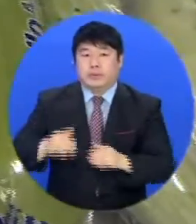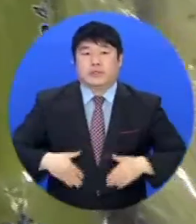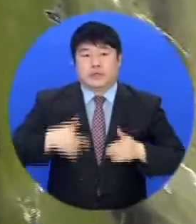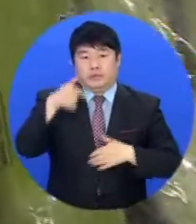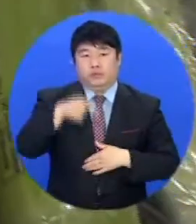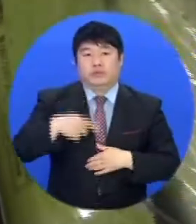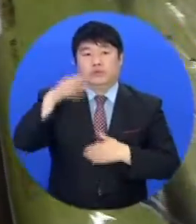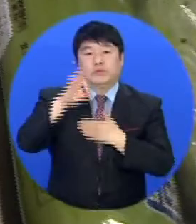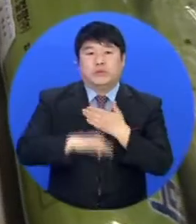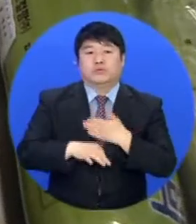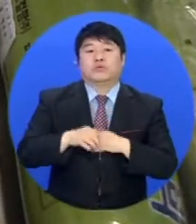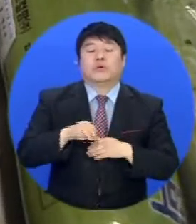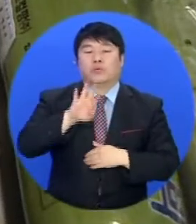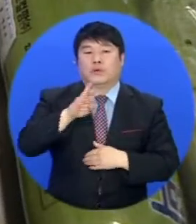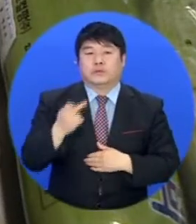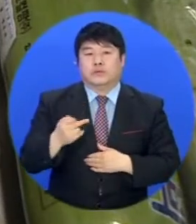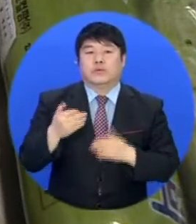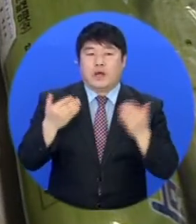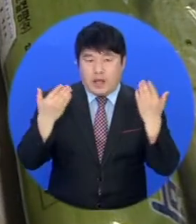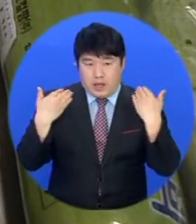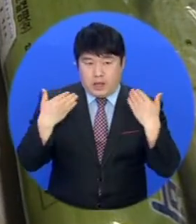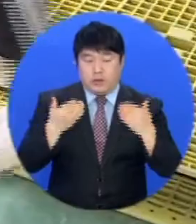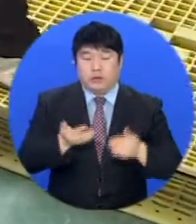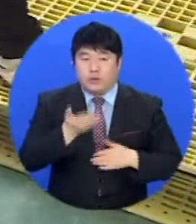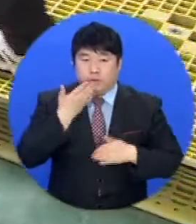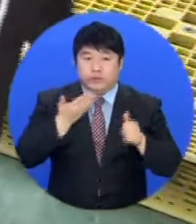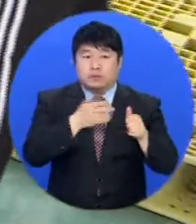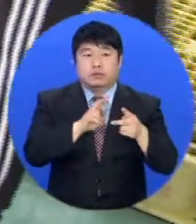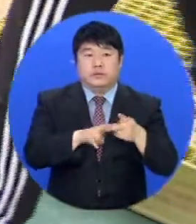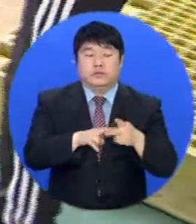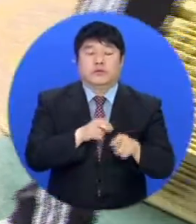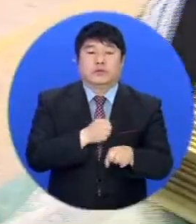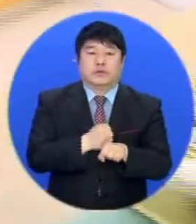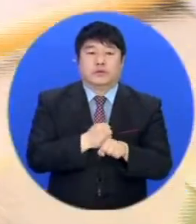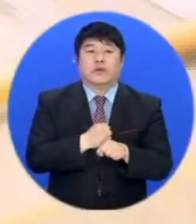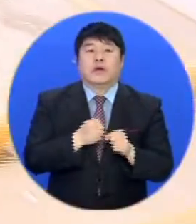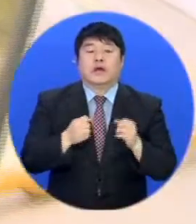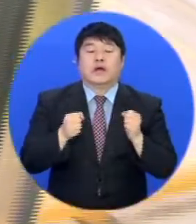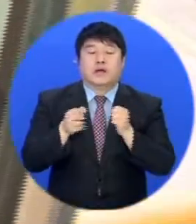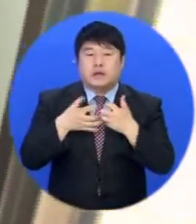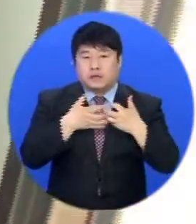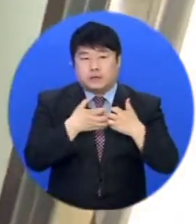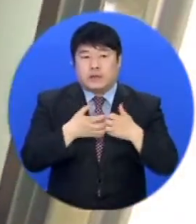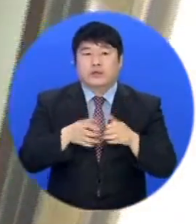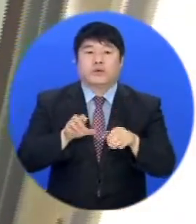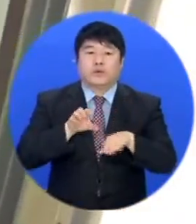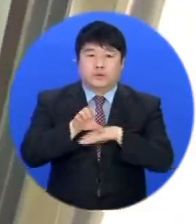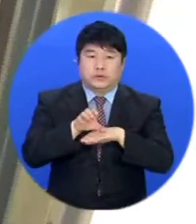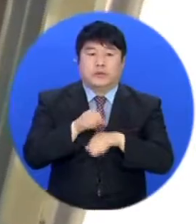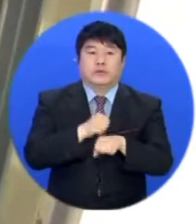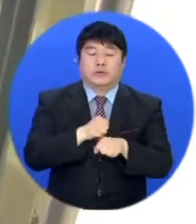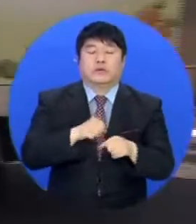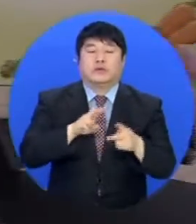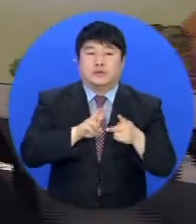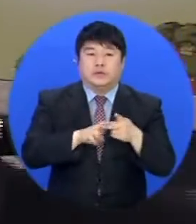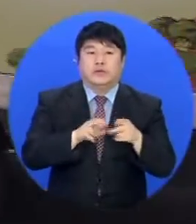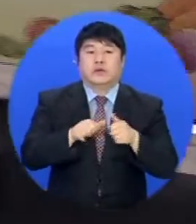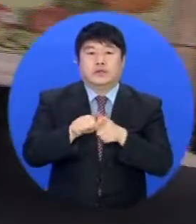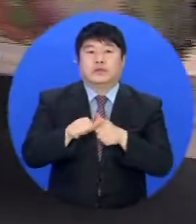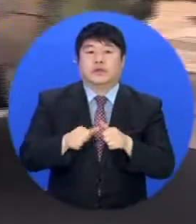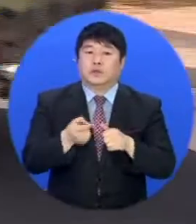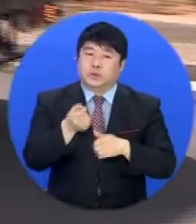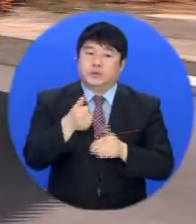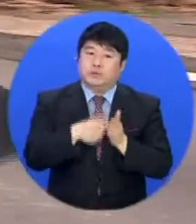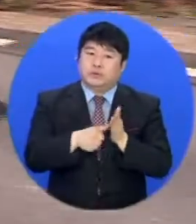서구, 광산구 학교 급식센터를 통해 냉동 급식차로 이루어지며 각 센터에 따라 내용물이 조금씩 달라질